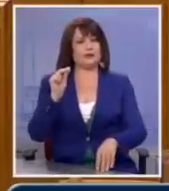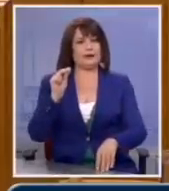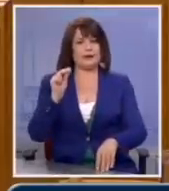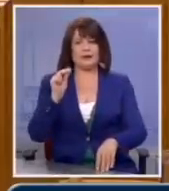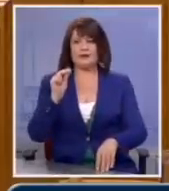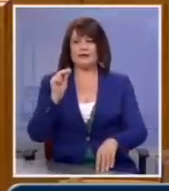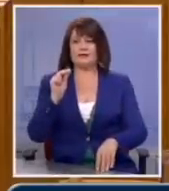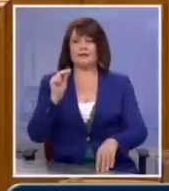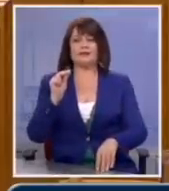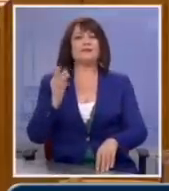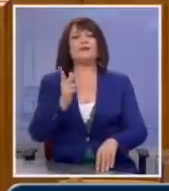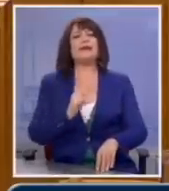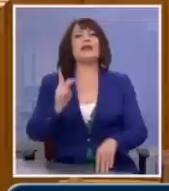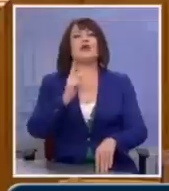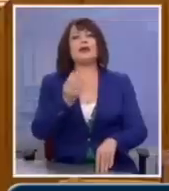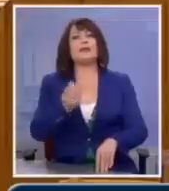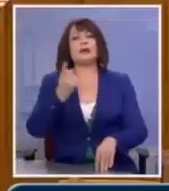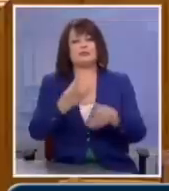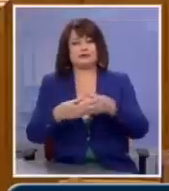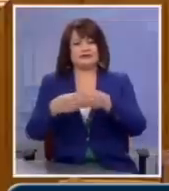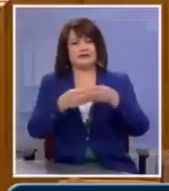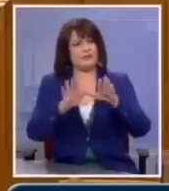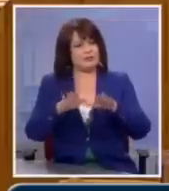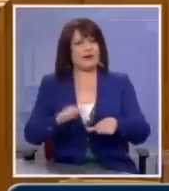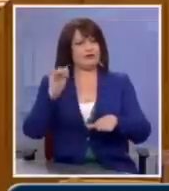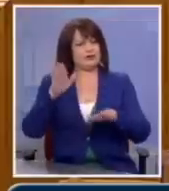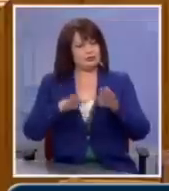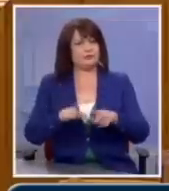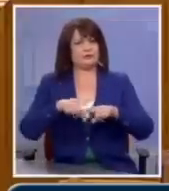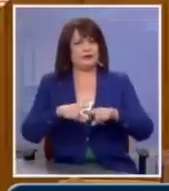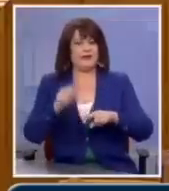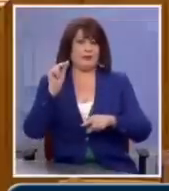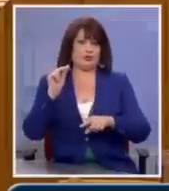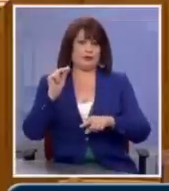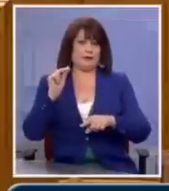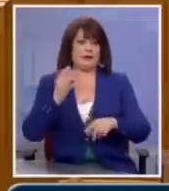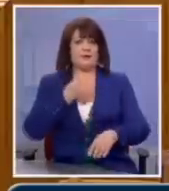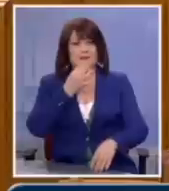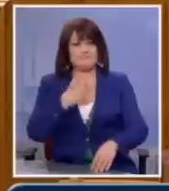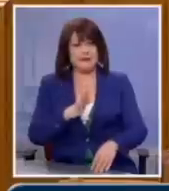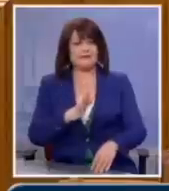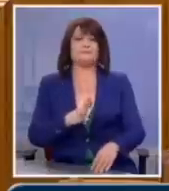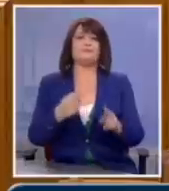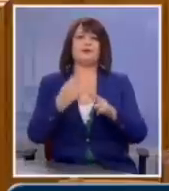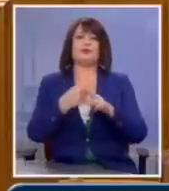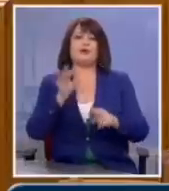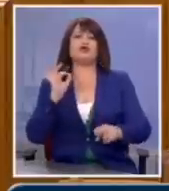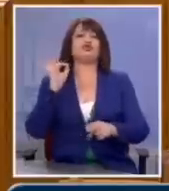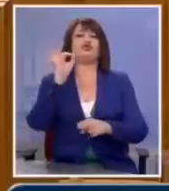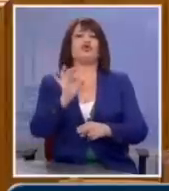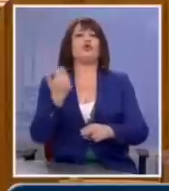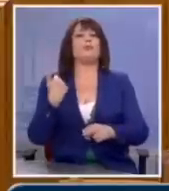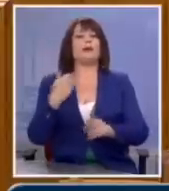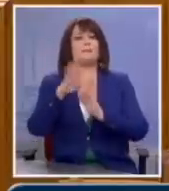προς μια μεγάλη κοινωνική πλειοψηφία που ζει στη χώρα μας, δηλώθηκε ως κεντρικό στόχος στις